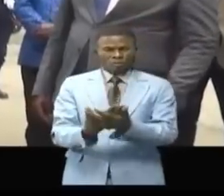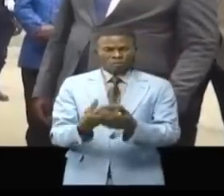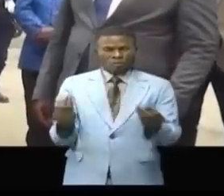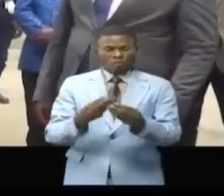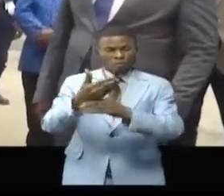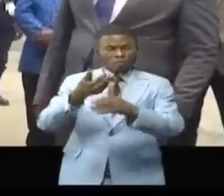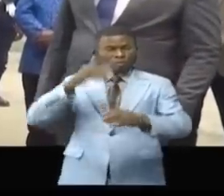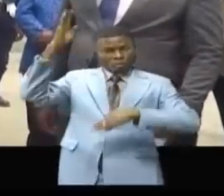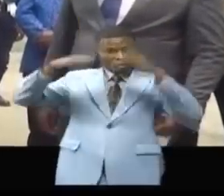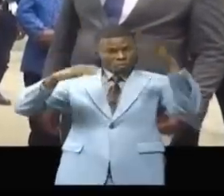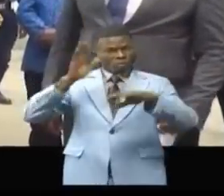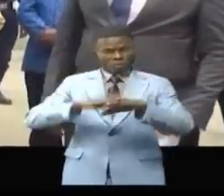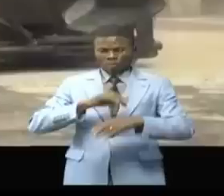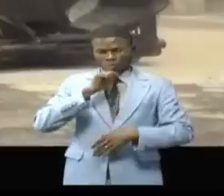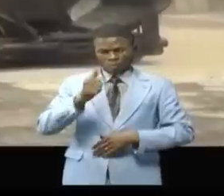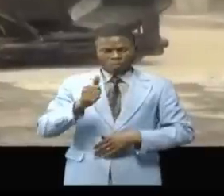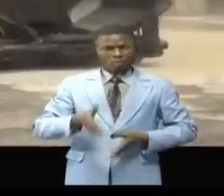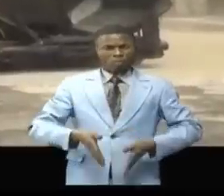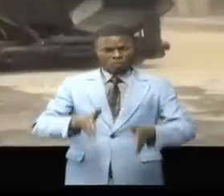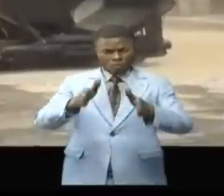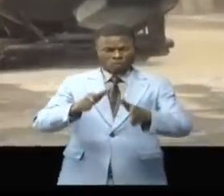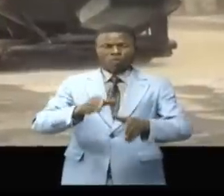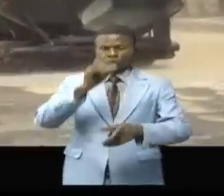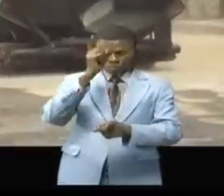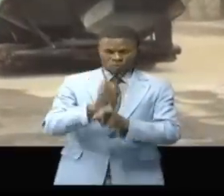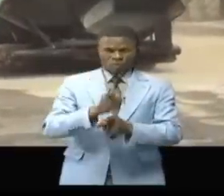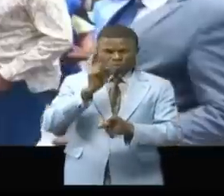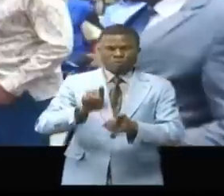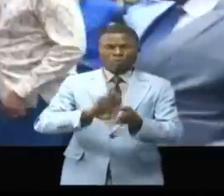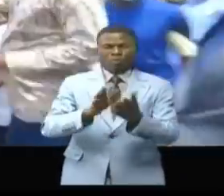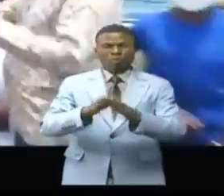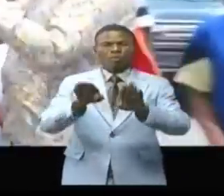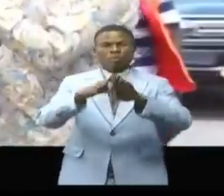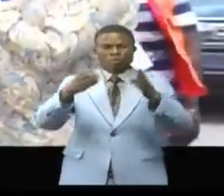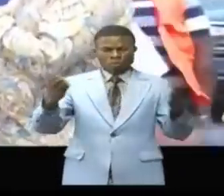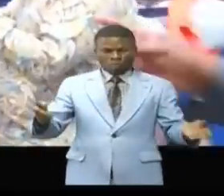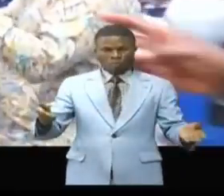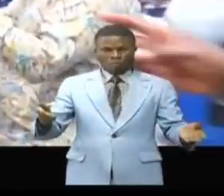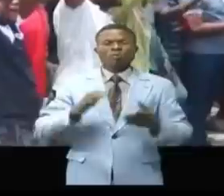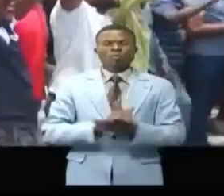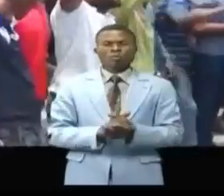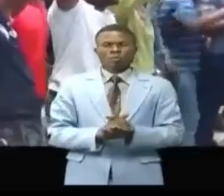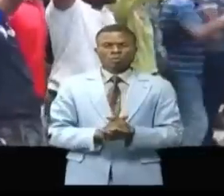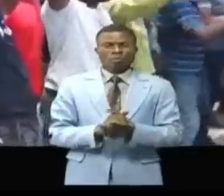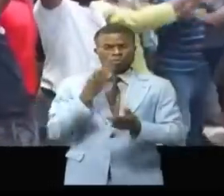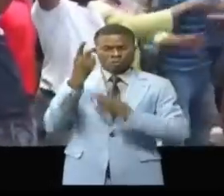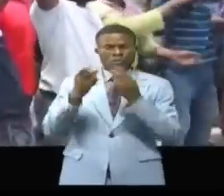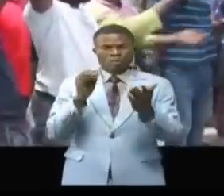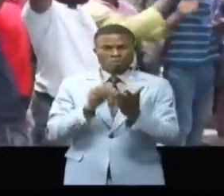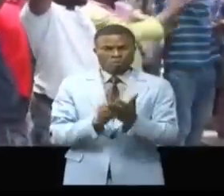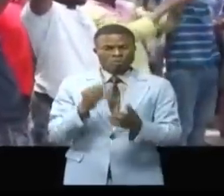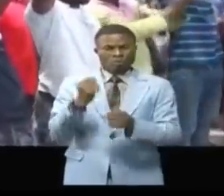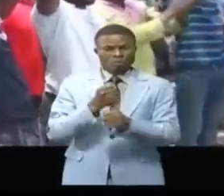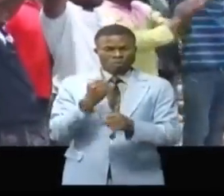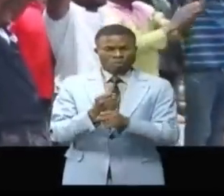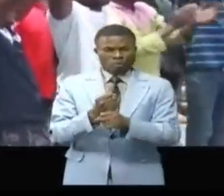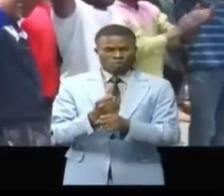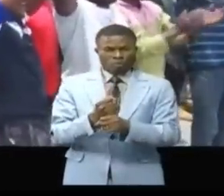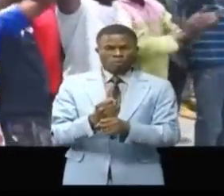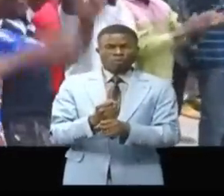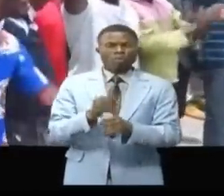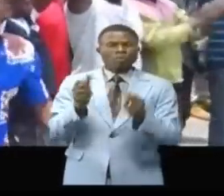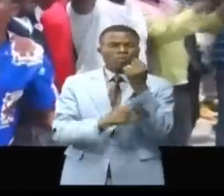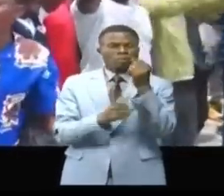qu'avant les grandes pluies, cette voie fortement fréquentée soit totalement achevée. À son passage, ces grands travaux ont été salués par